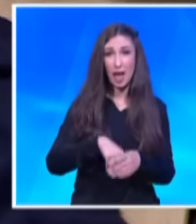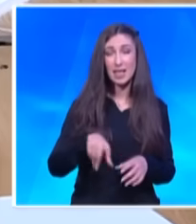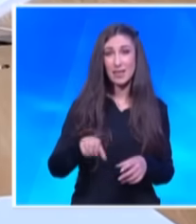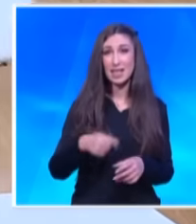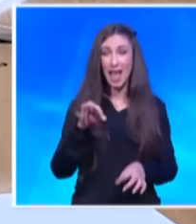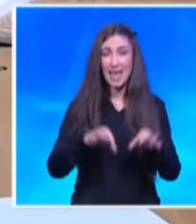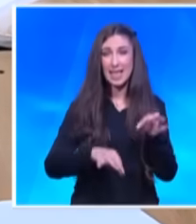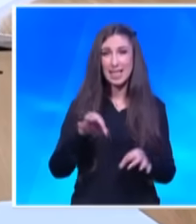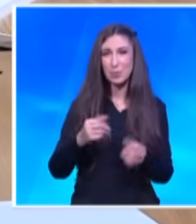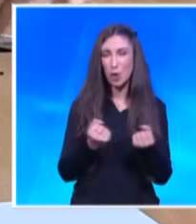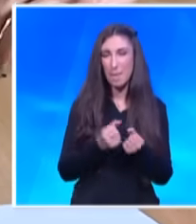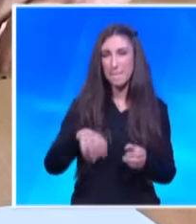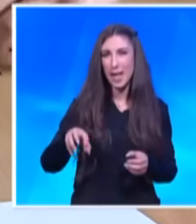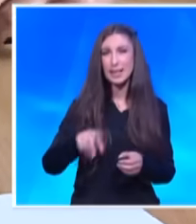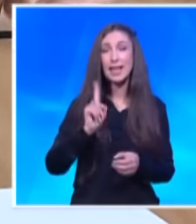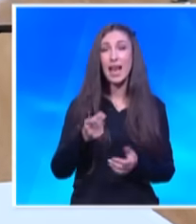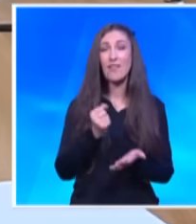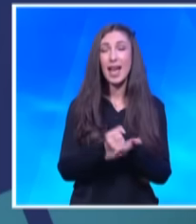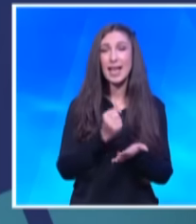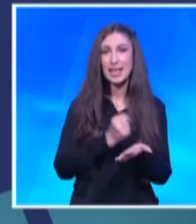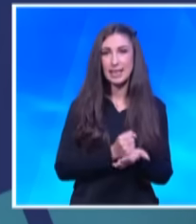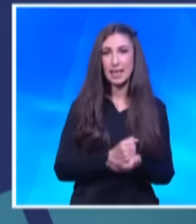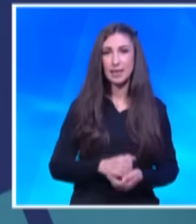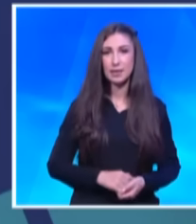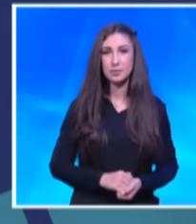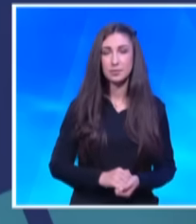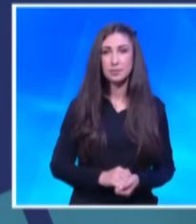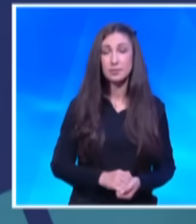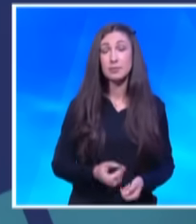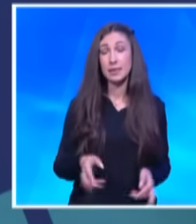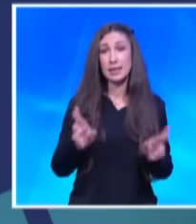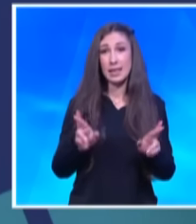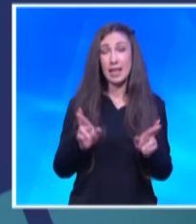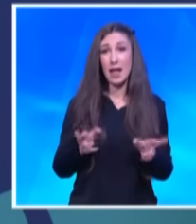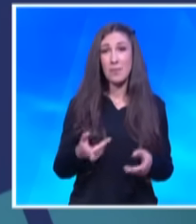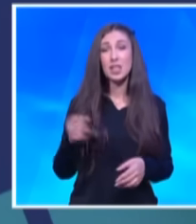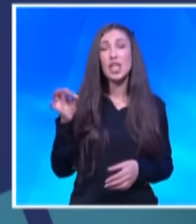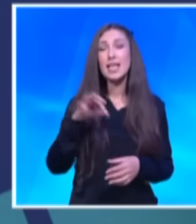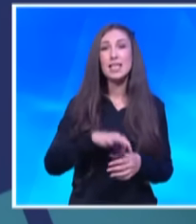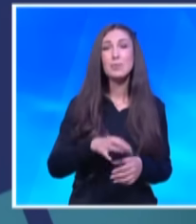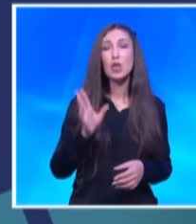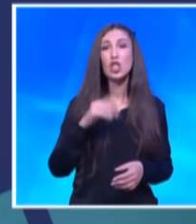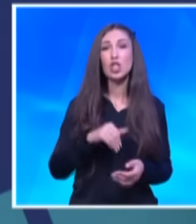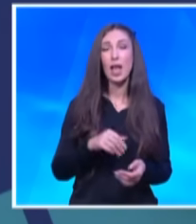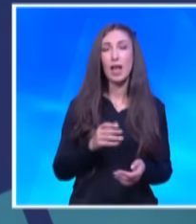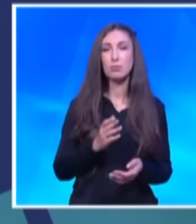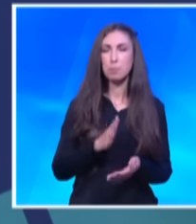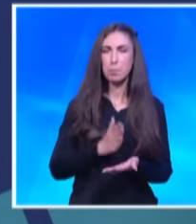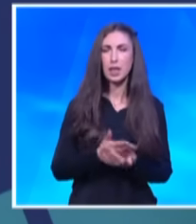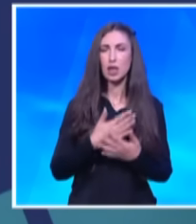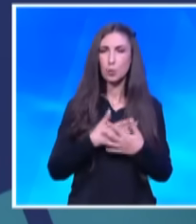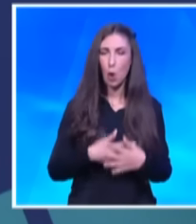за власт по места, трябва да се регистрират. И да се надяваме, че изборите ще бъдат произведени